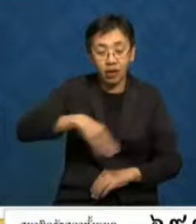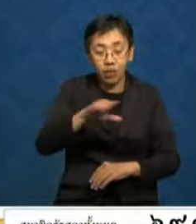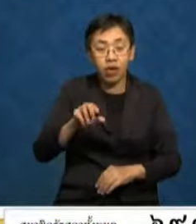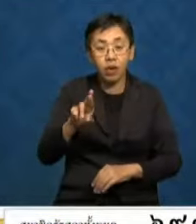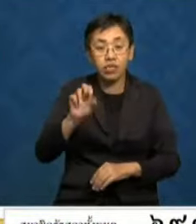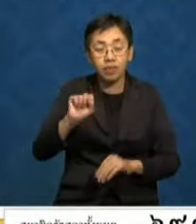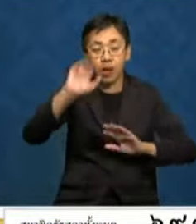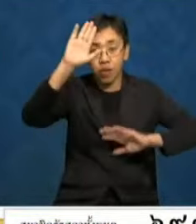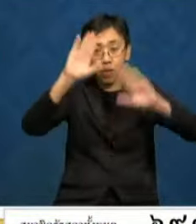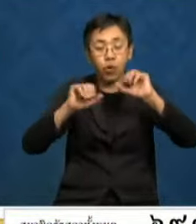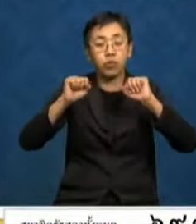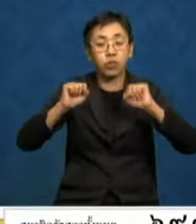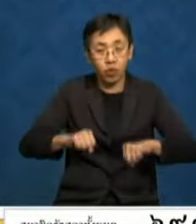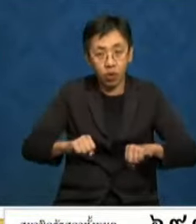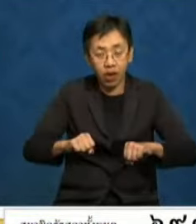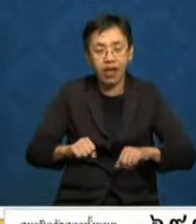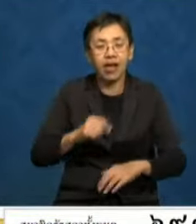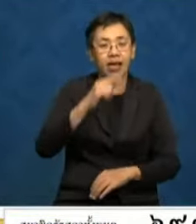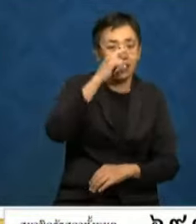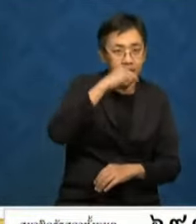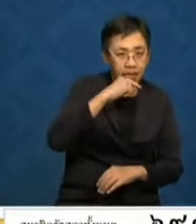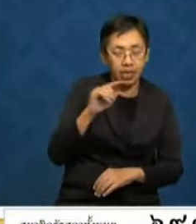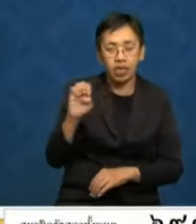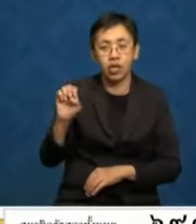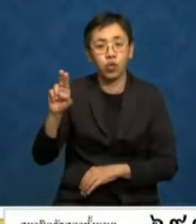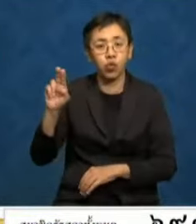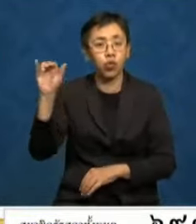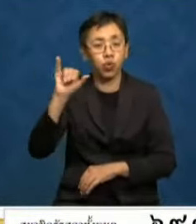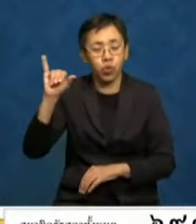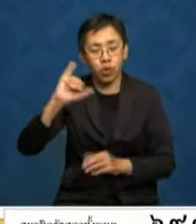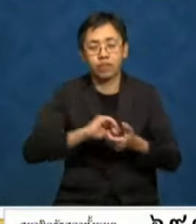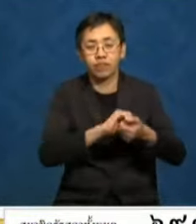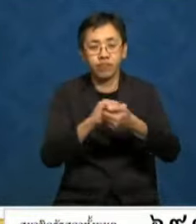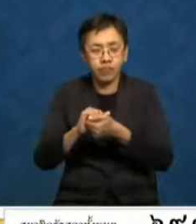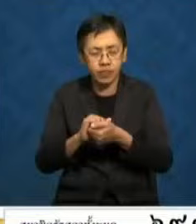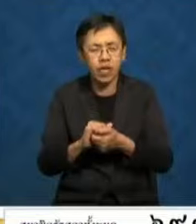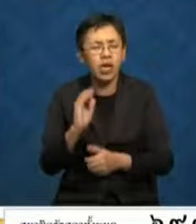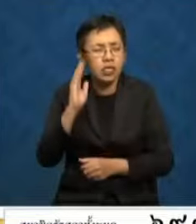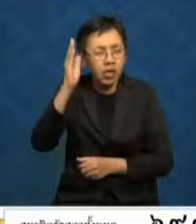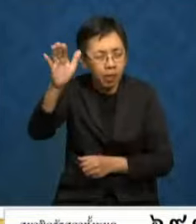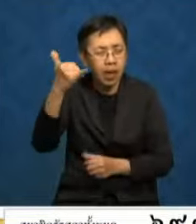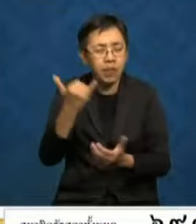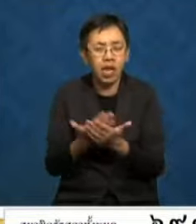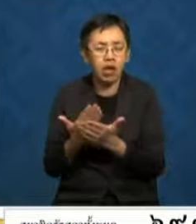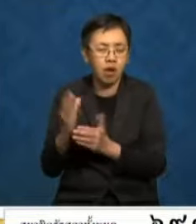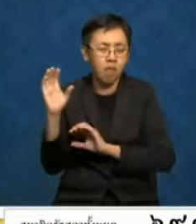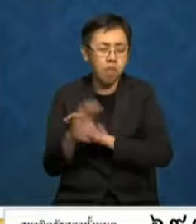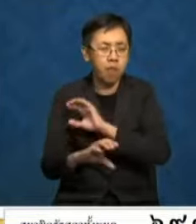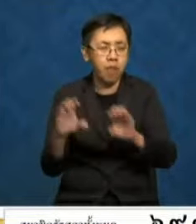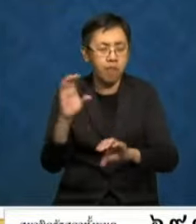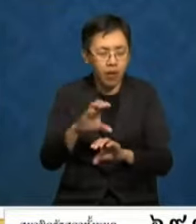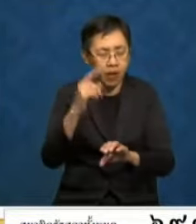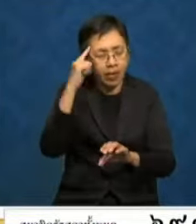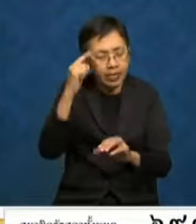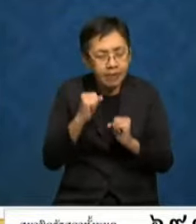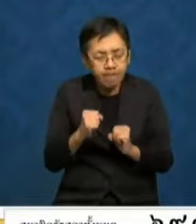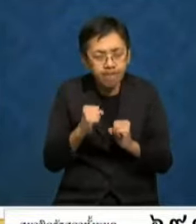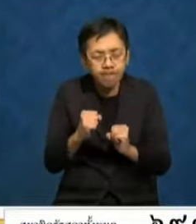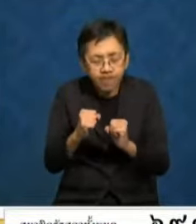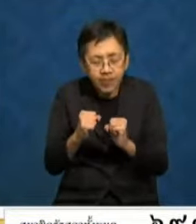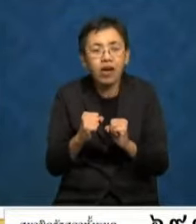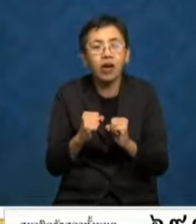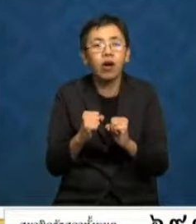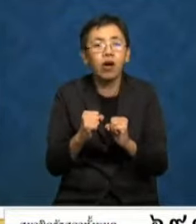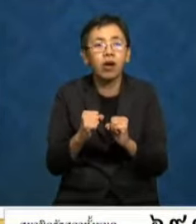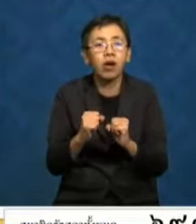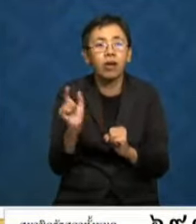วยยกระดับความสัมพันธ์ระหว่างไทยกับ EU แต่กำลังลงทุนในอนาคตของประเทศไทยกำลังมุ่งมั่นต่